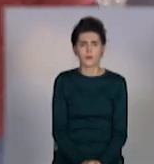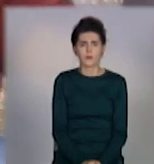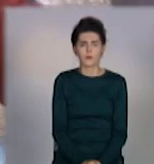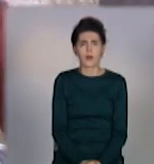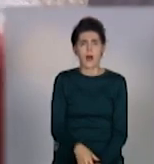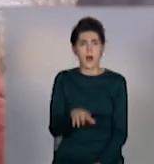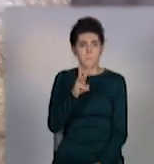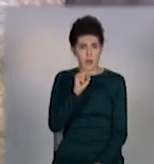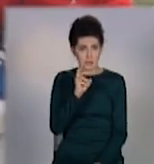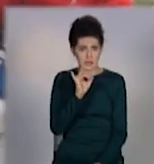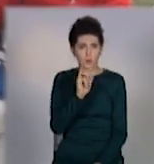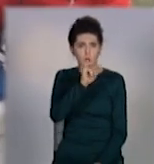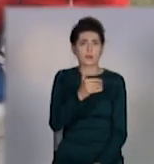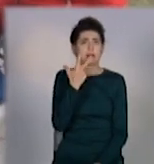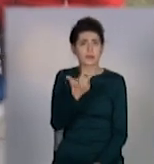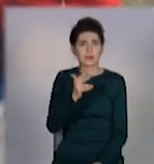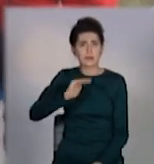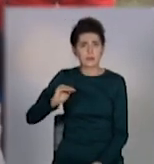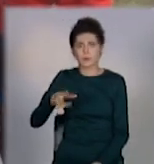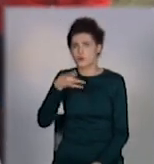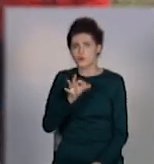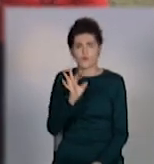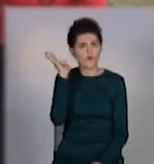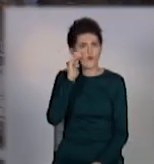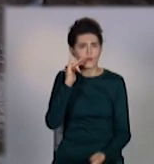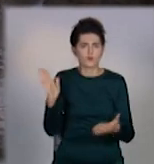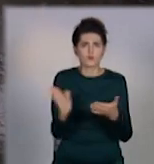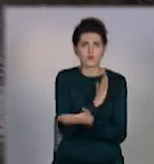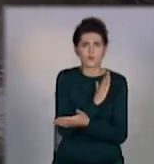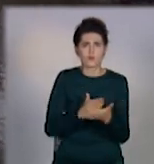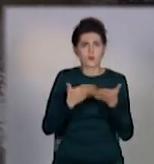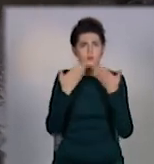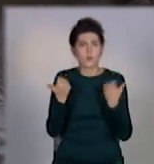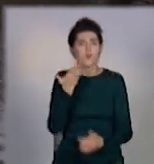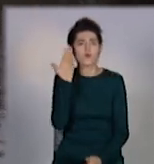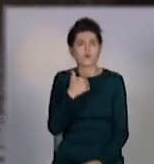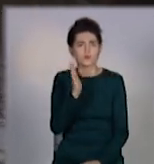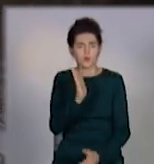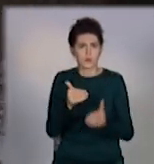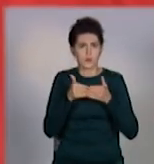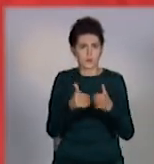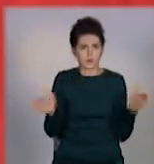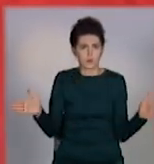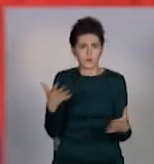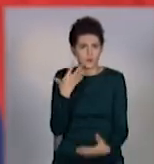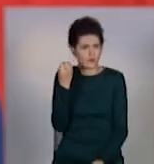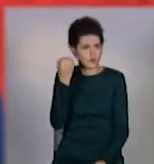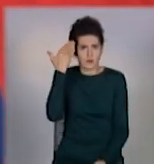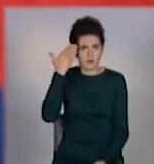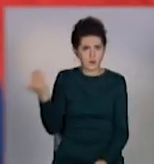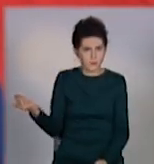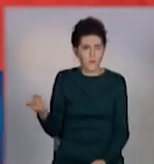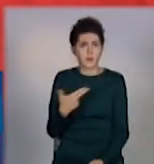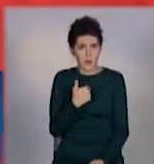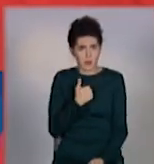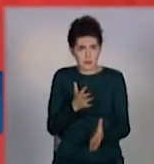У Максима троє дітей, а вдома з крану ні краплі води. Коли її повернуть, ніхто не знає. Сім'я із 5